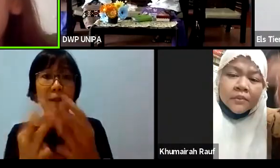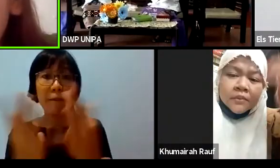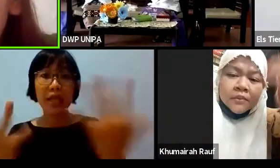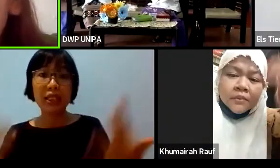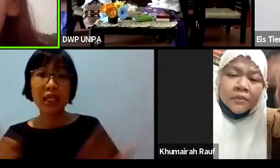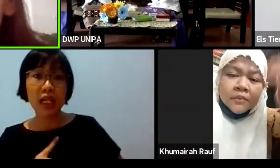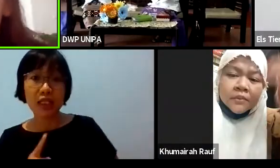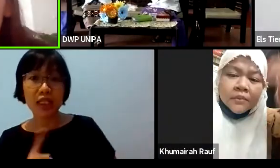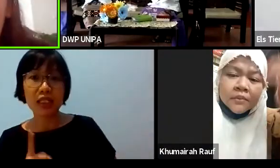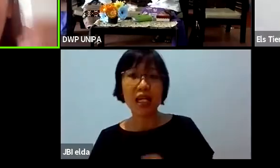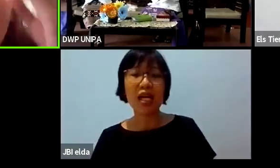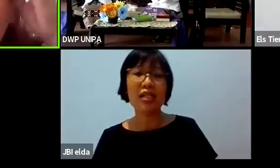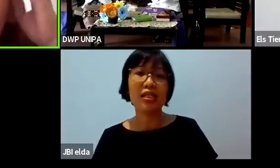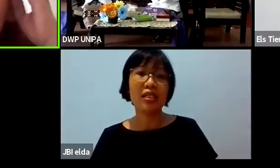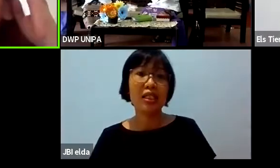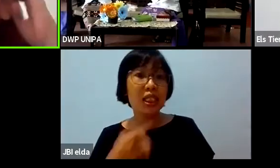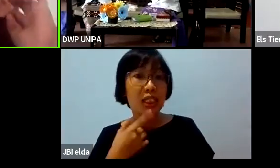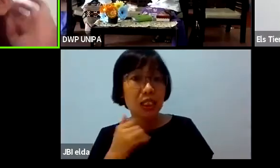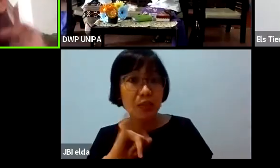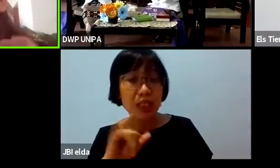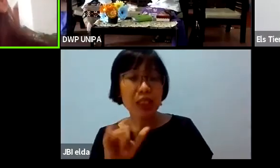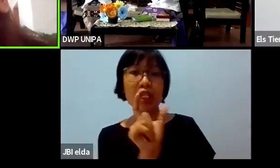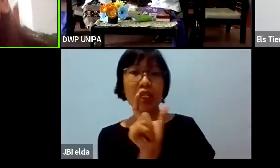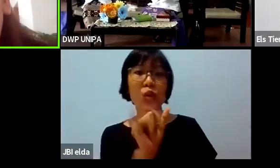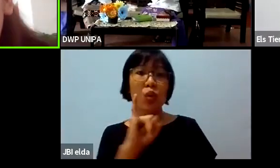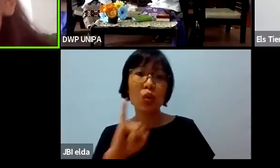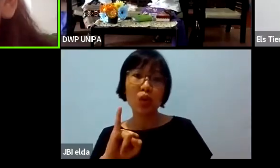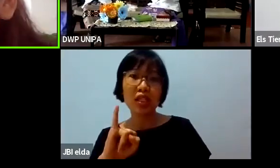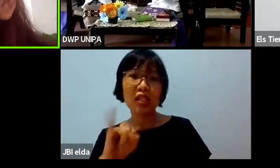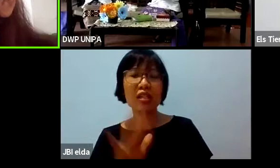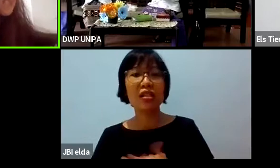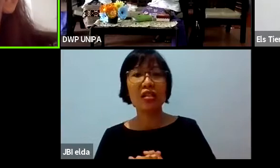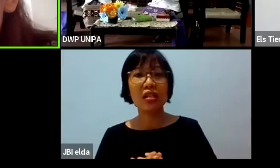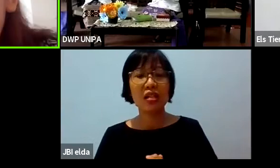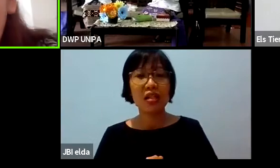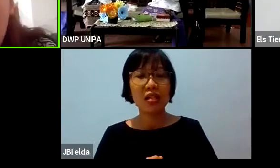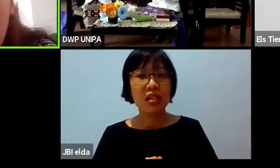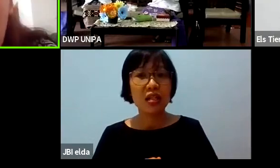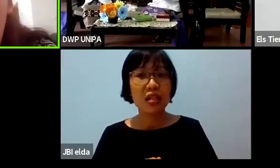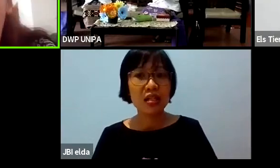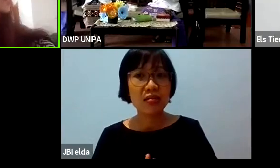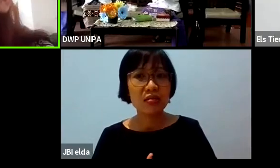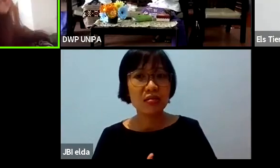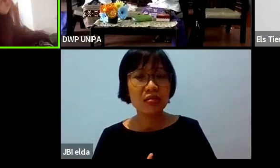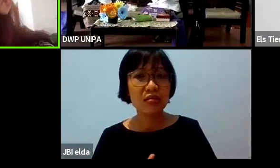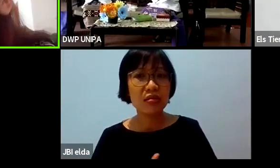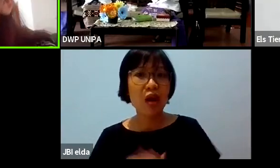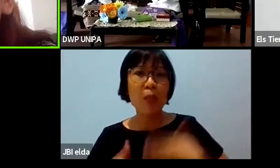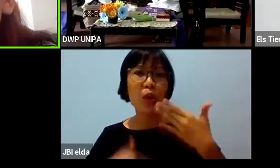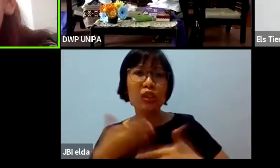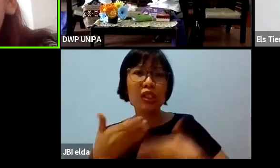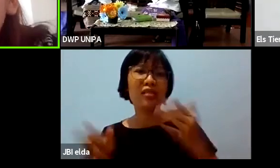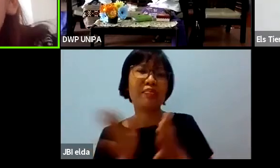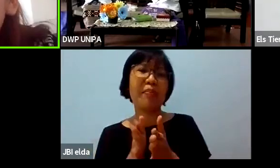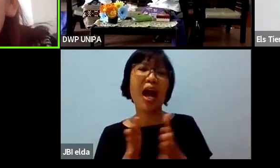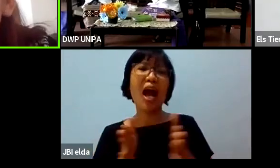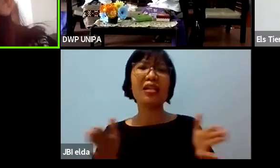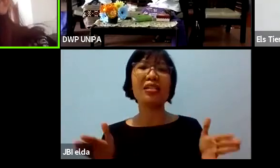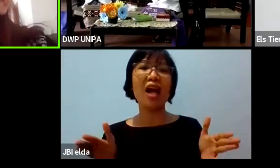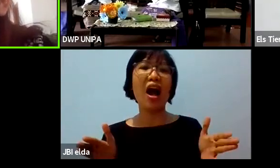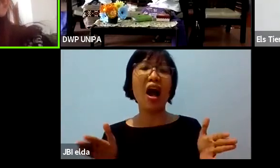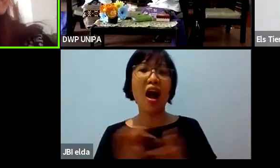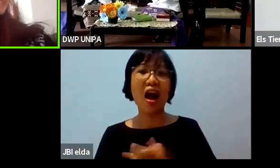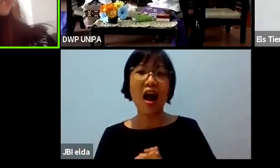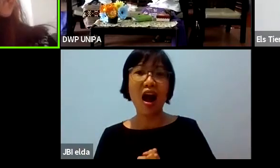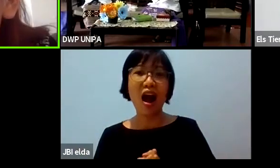UI termasuk di dalamnya yang tidak imun juga kan dengan hal tersebut. Nah, ini prosesnya udah panjang ya, kalau sebagai lembaga gitu,